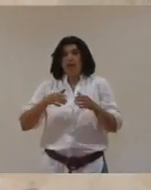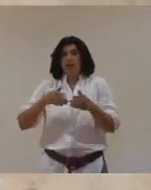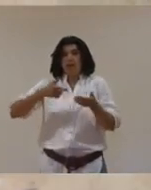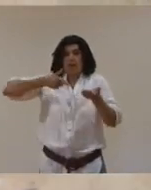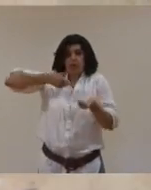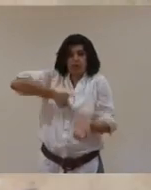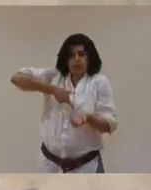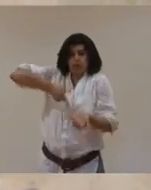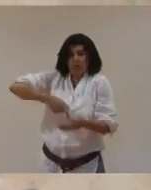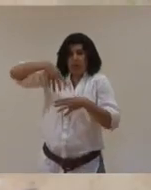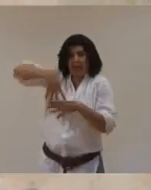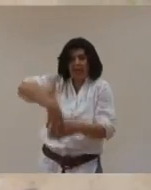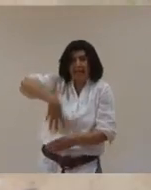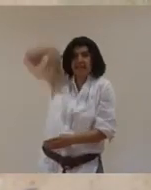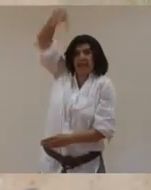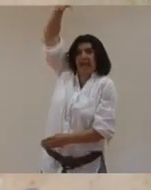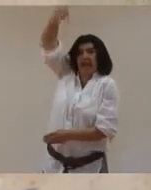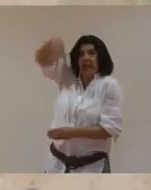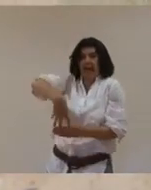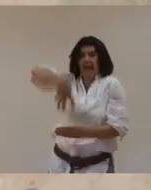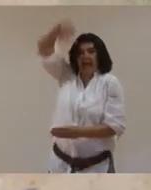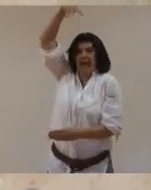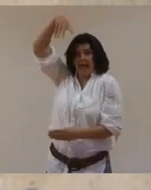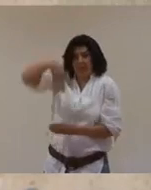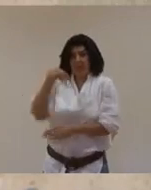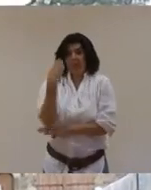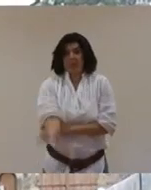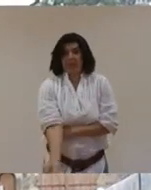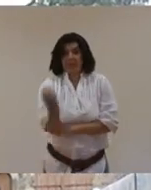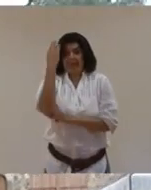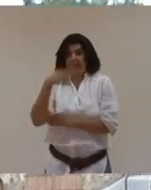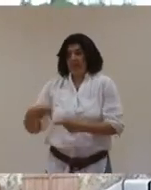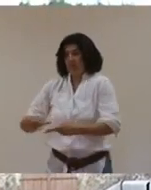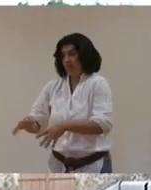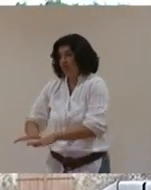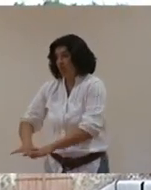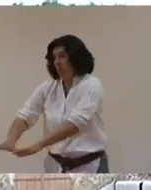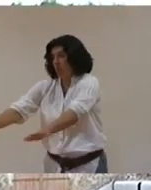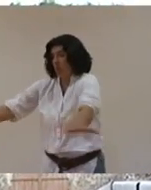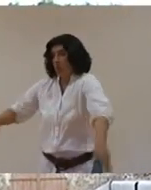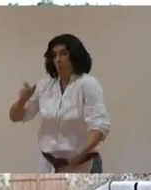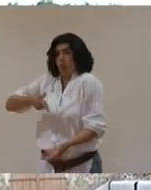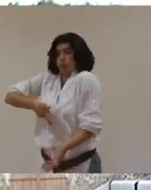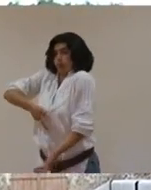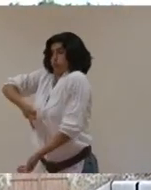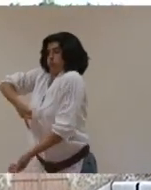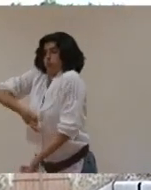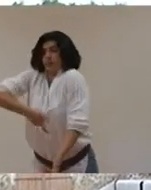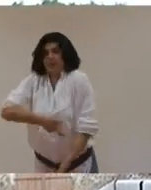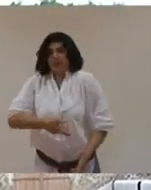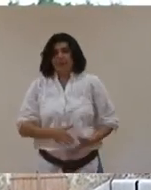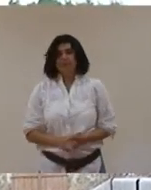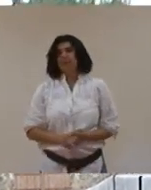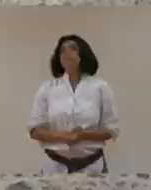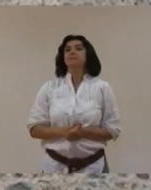Cette pièce maîtresse de la fortification est composée à l'origine d'un pont-levis à flèches, d'un assommoir, d'une herse, de chambre de tir